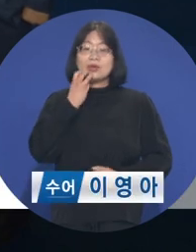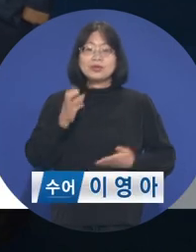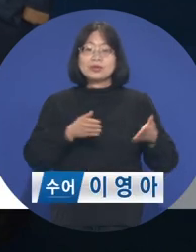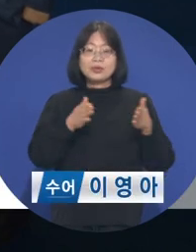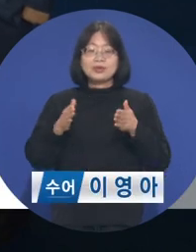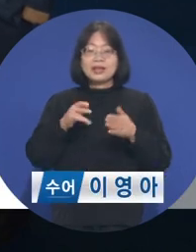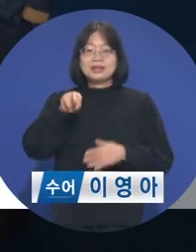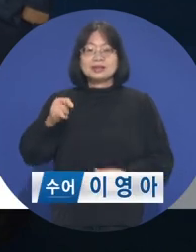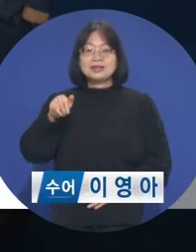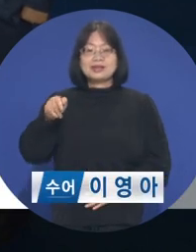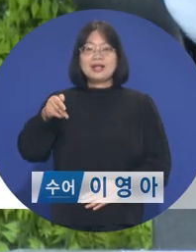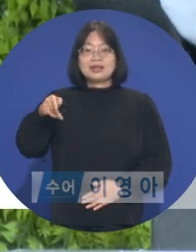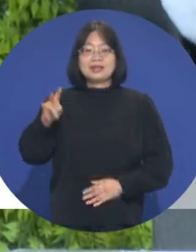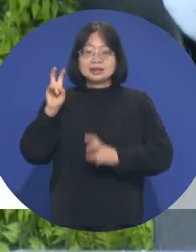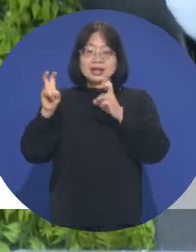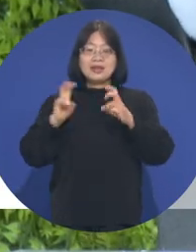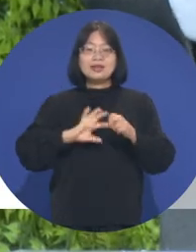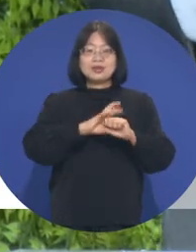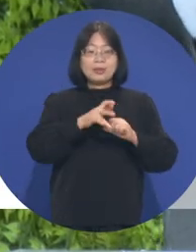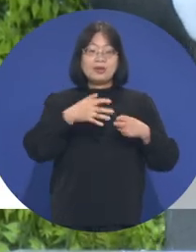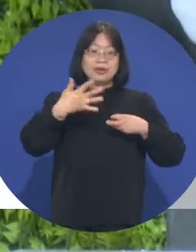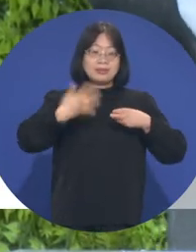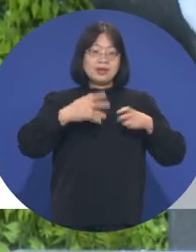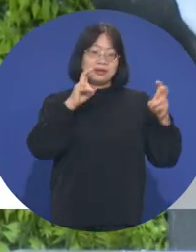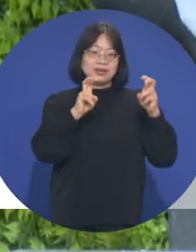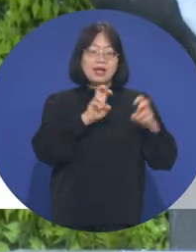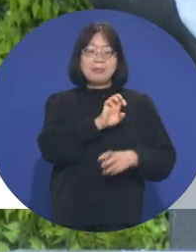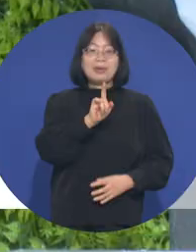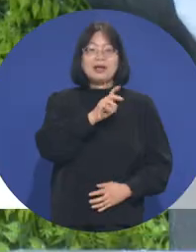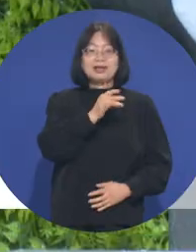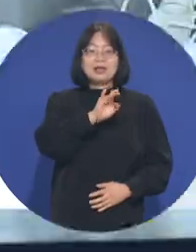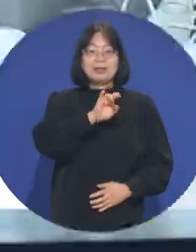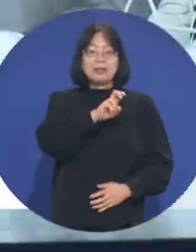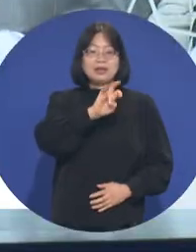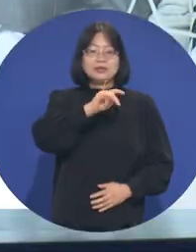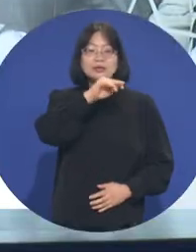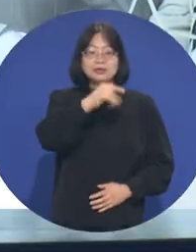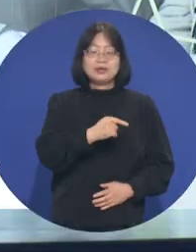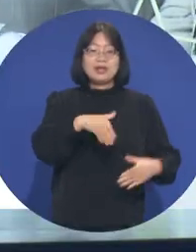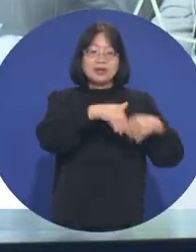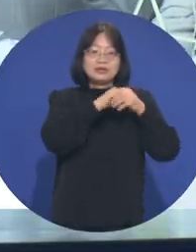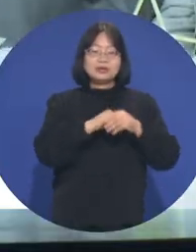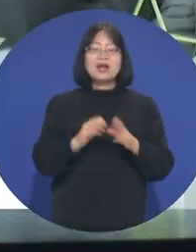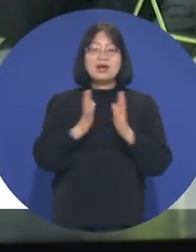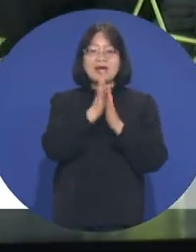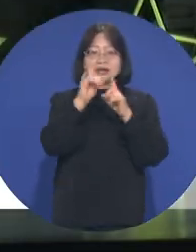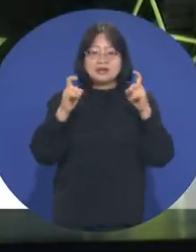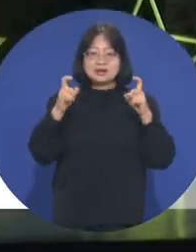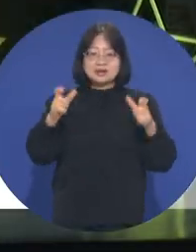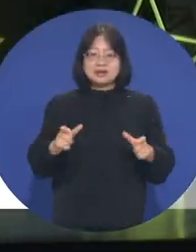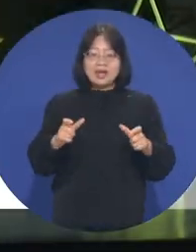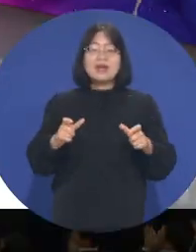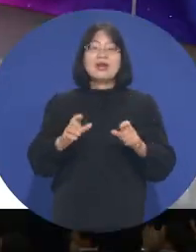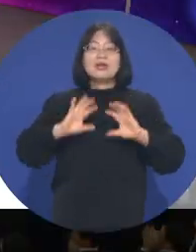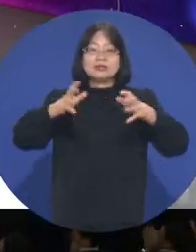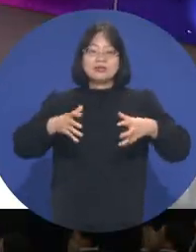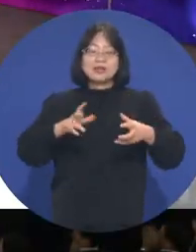경기도가 신세계 글로벌 미디어 그룹인 파라마운트와 손잡고 경기도 화성시에 화성 국제 테마파크 조성에